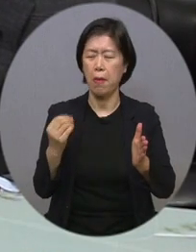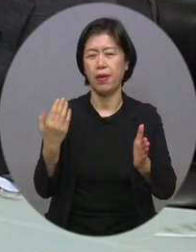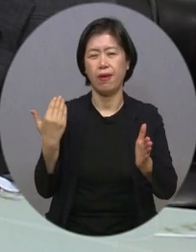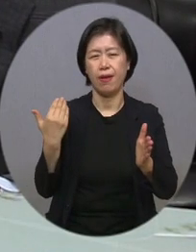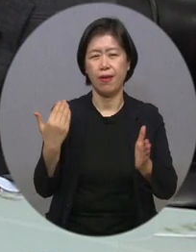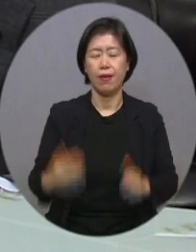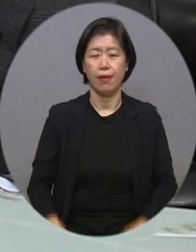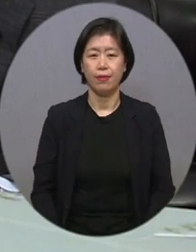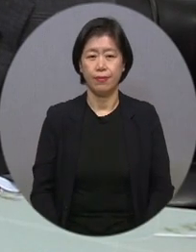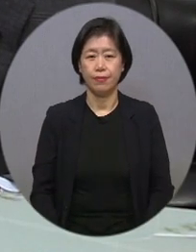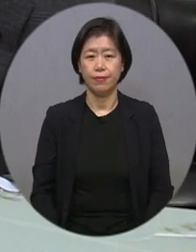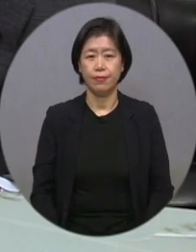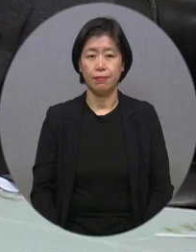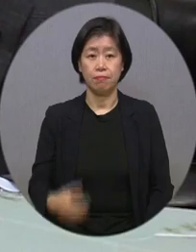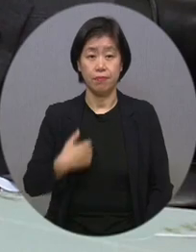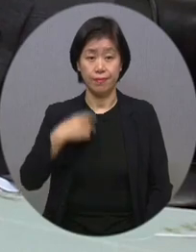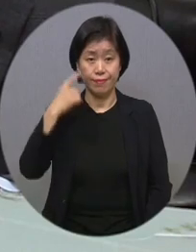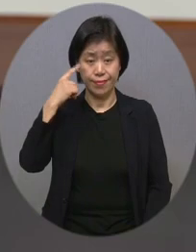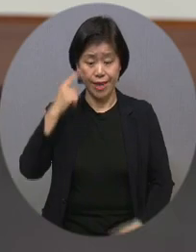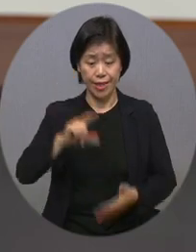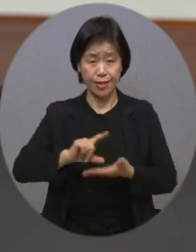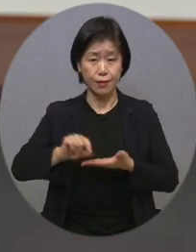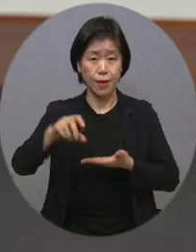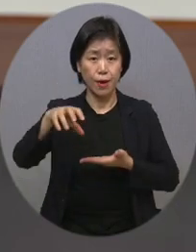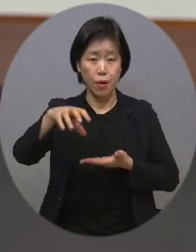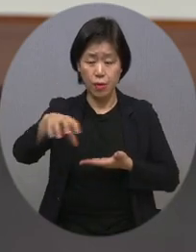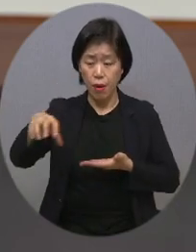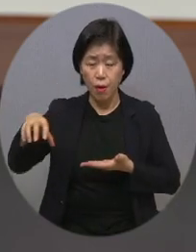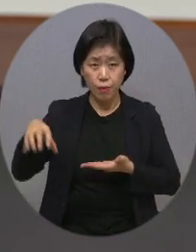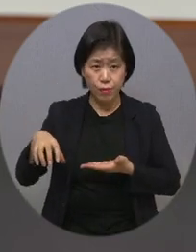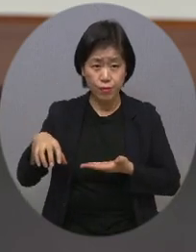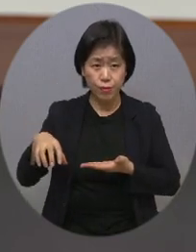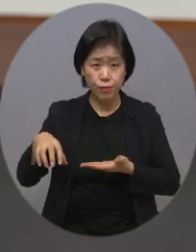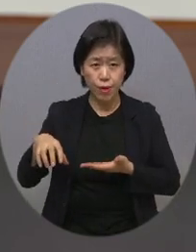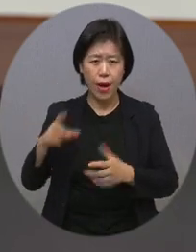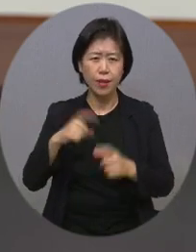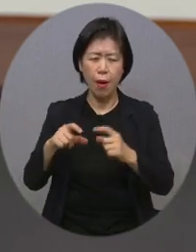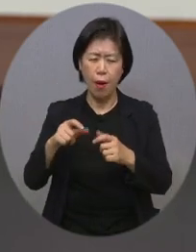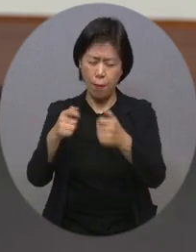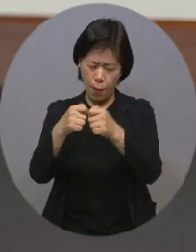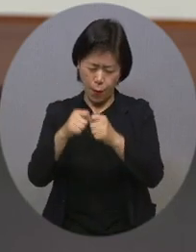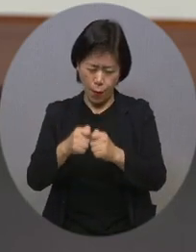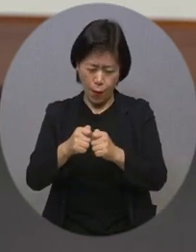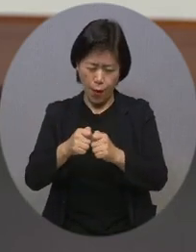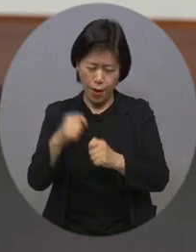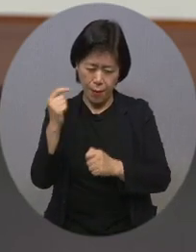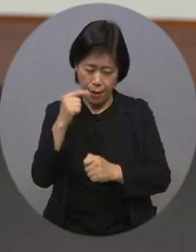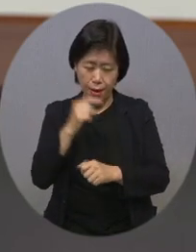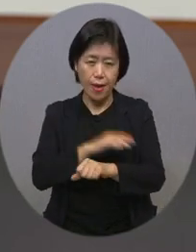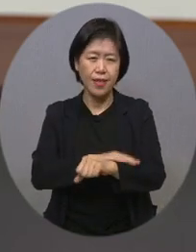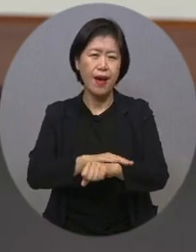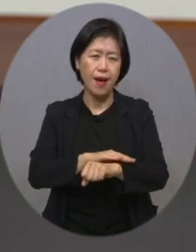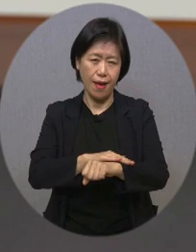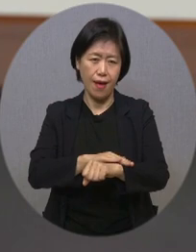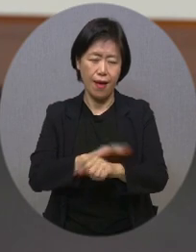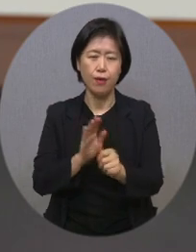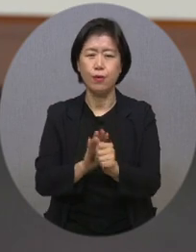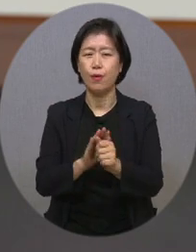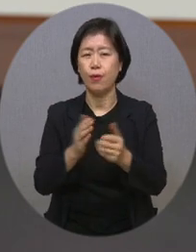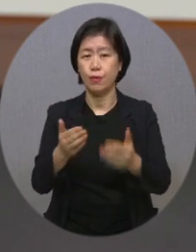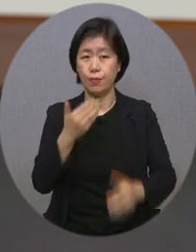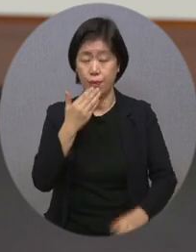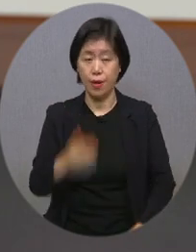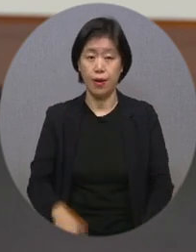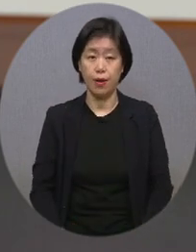중앙정부 차원에서보다는 지방정부 차원에서 꼼꼼하게 챙길 수 있기 때문에 지방정부의